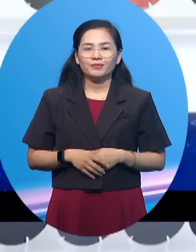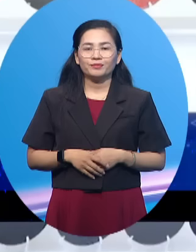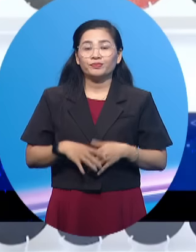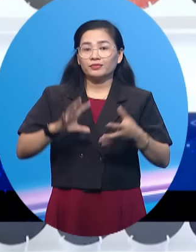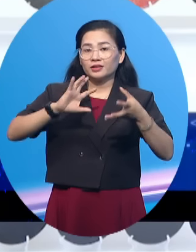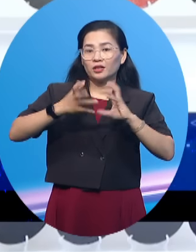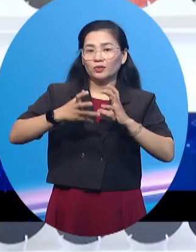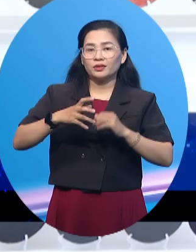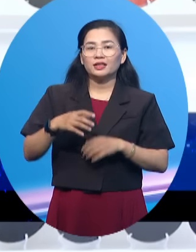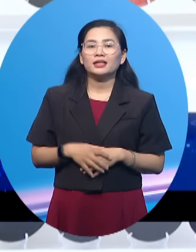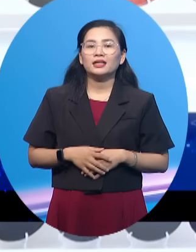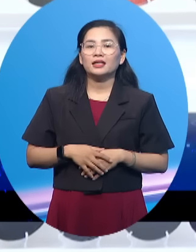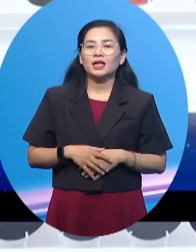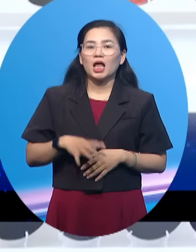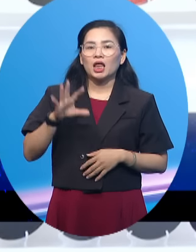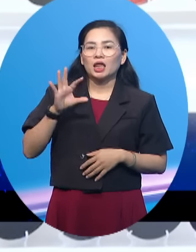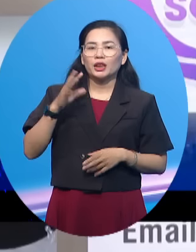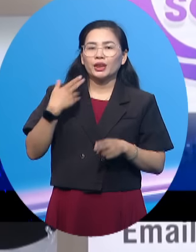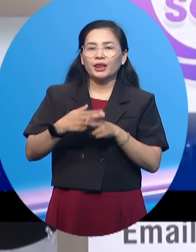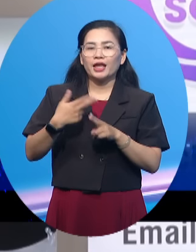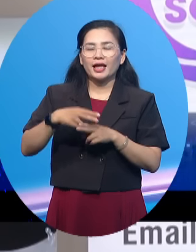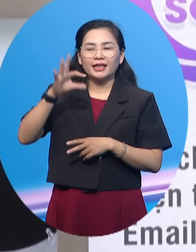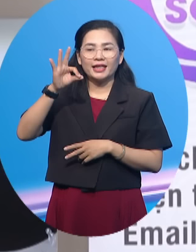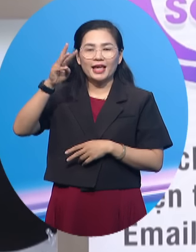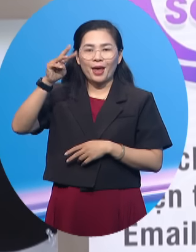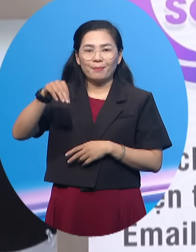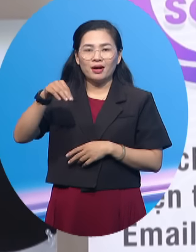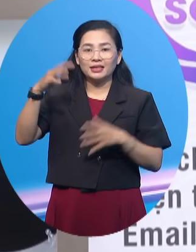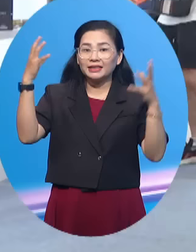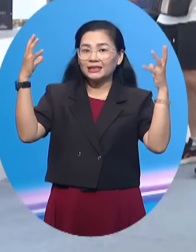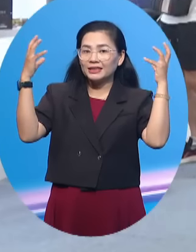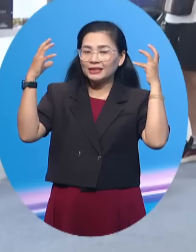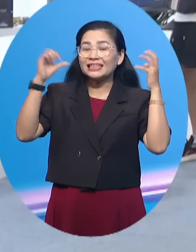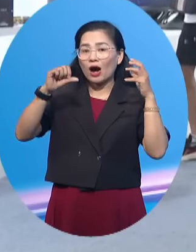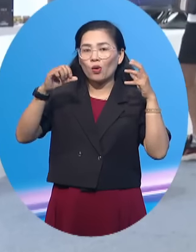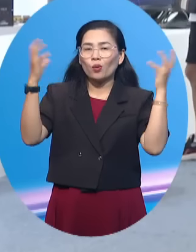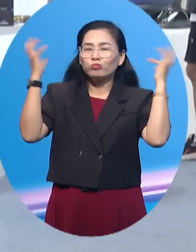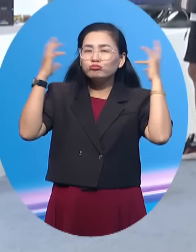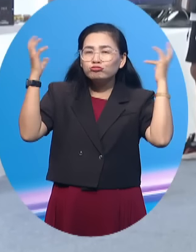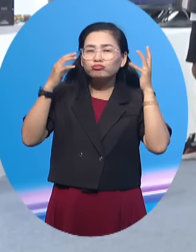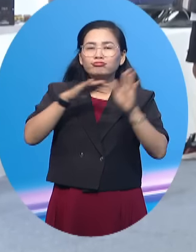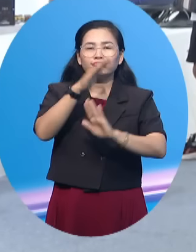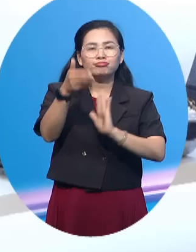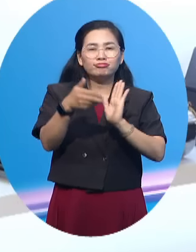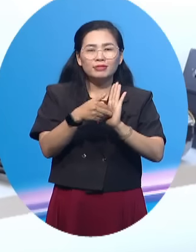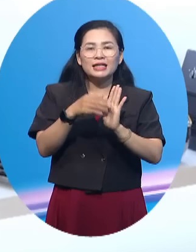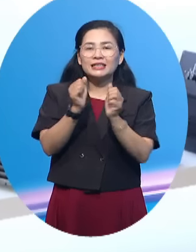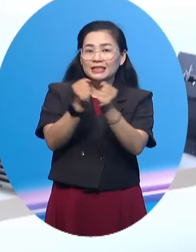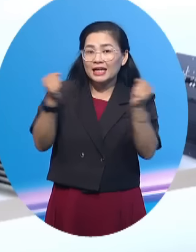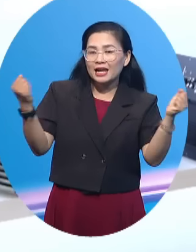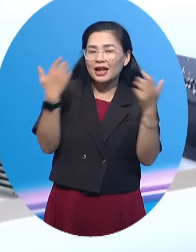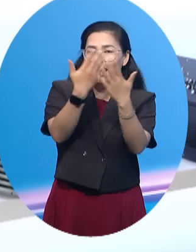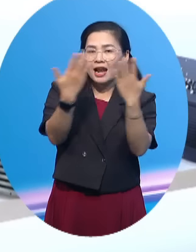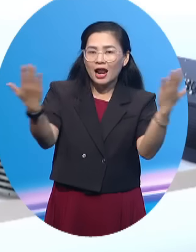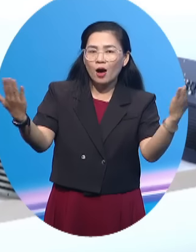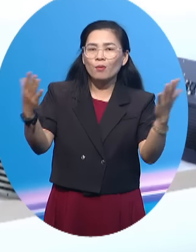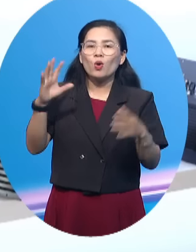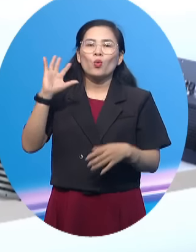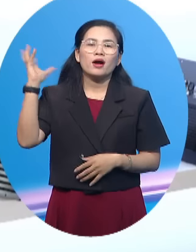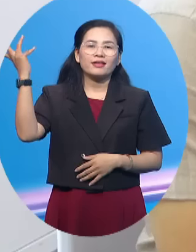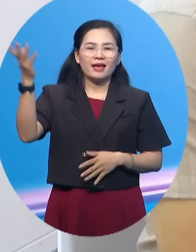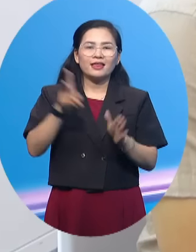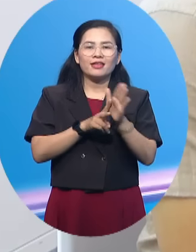Công ty trách nhiệm hữu hạn sản xuất và thương mại Tim Sao đã tham gia triển lãm quốc tế các thiết bị biểu diễn chuyên nghiệp năm 2024,